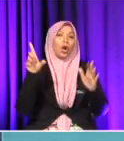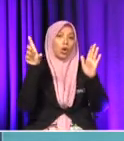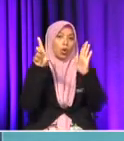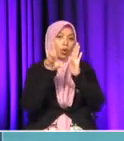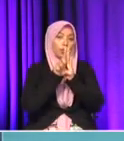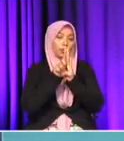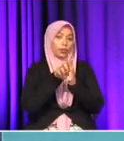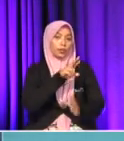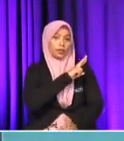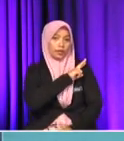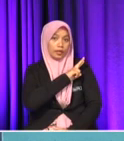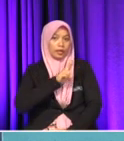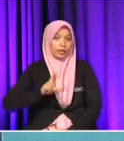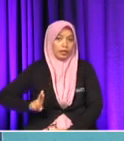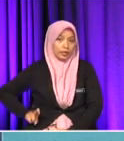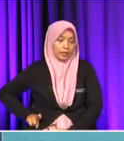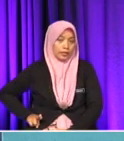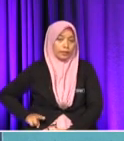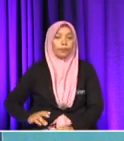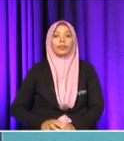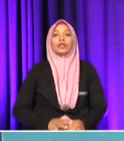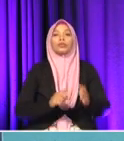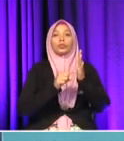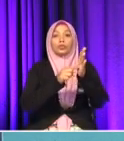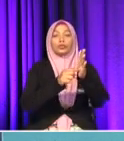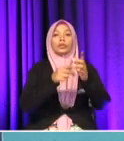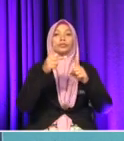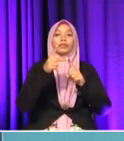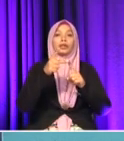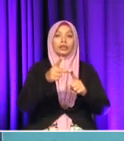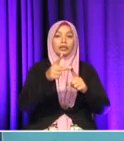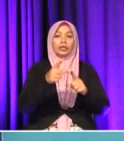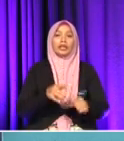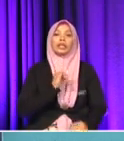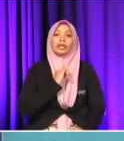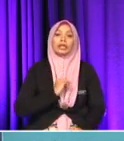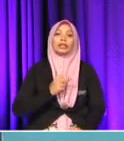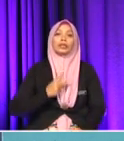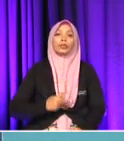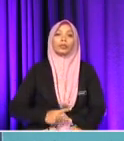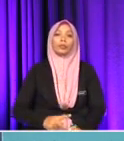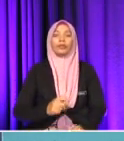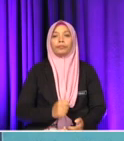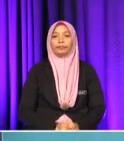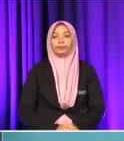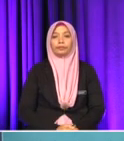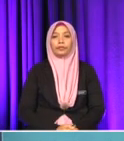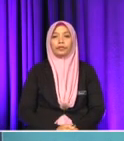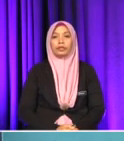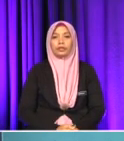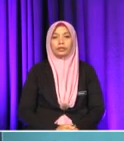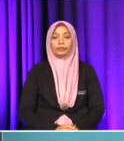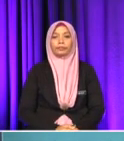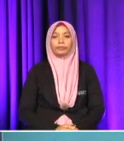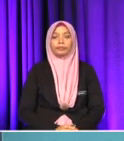Baginda jadi kita udah tahu ini menuju kepada identity koper sesuatu organizasi Baiklah